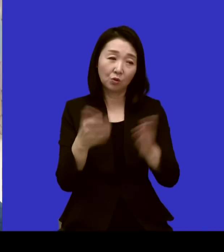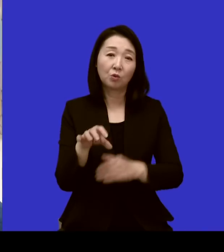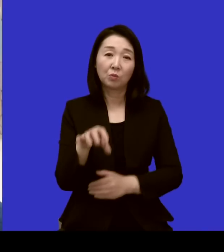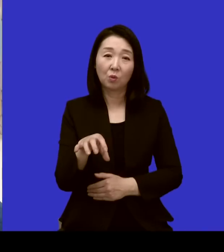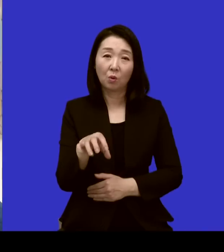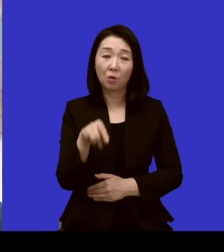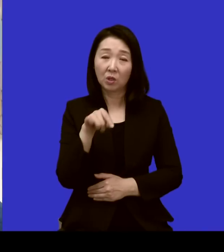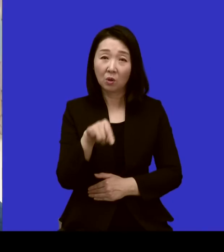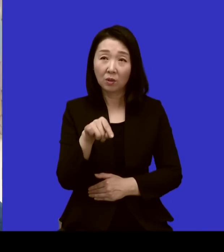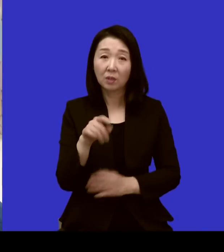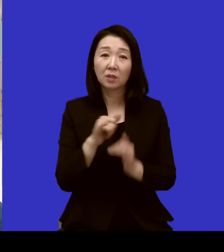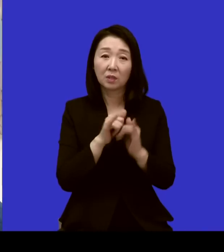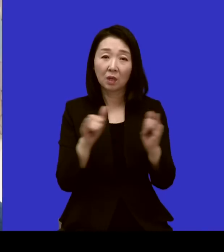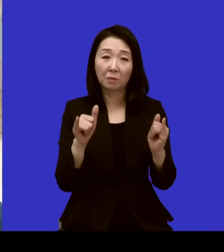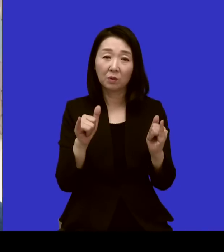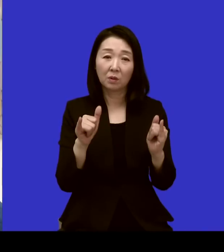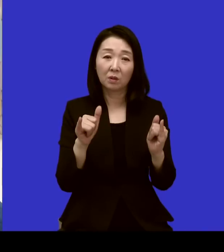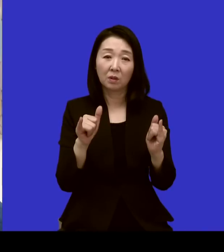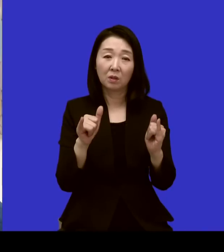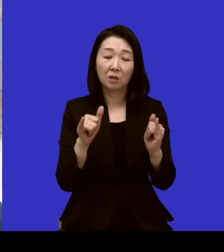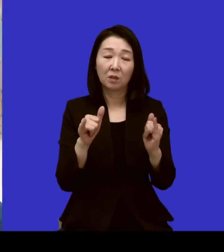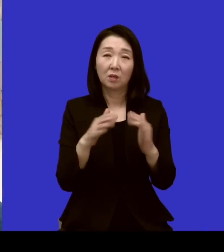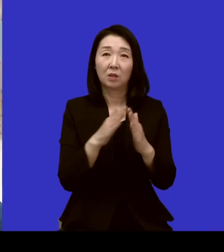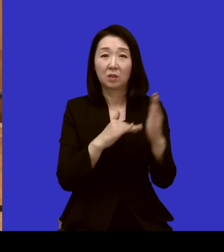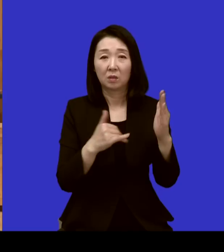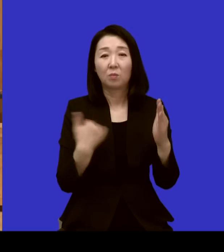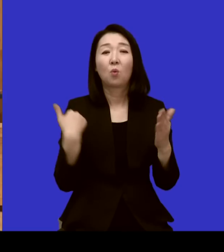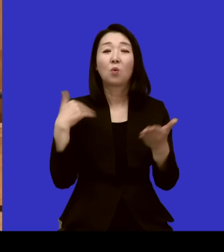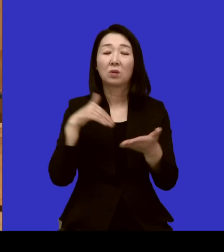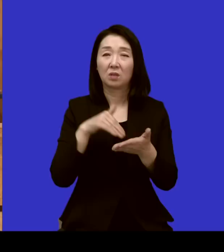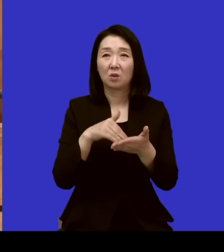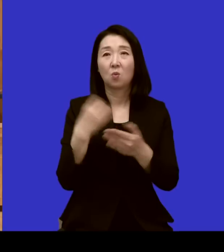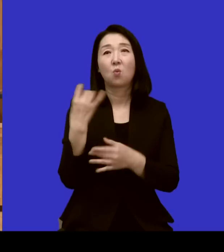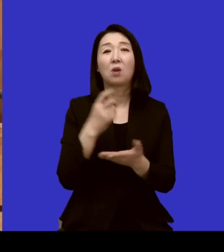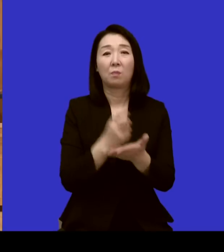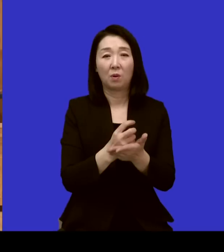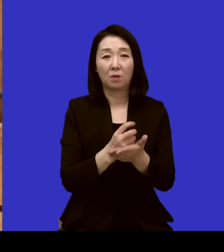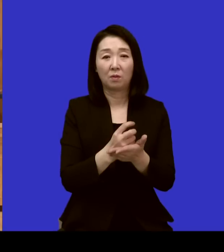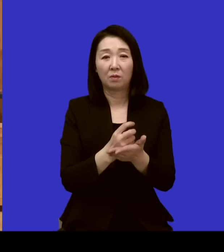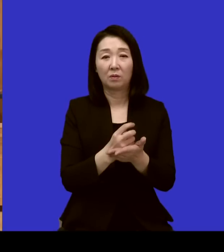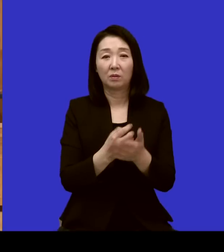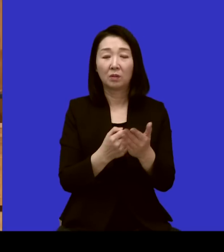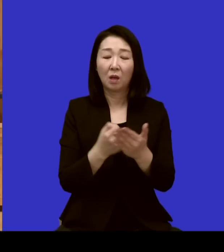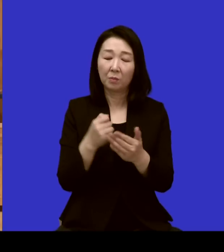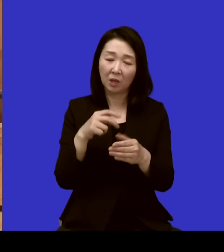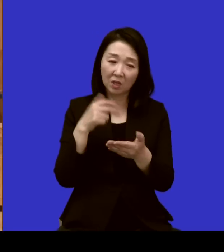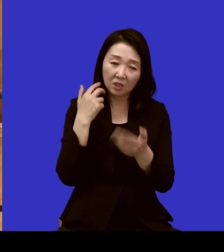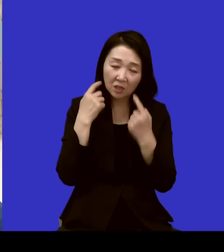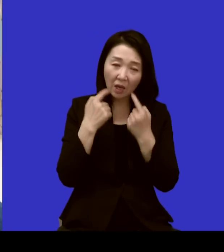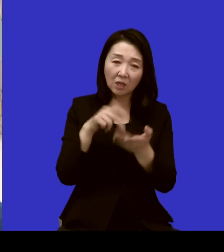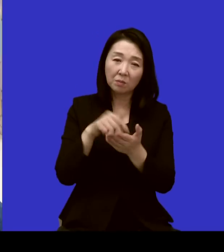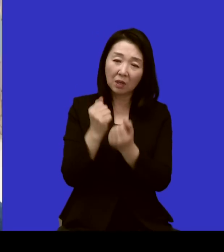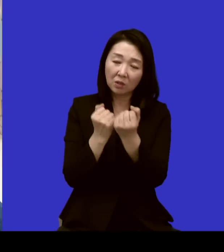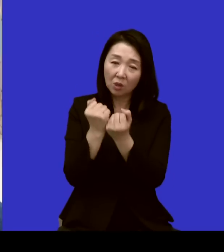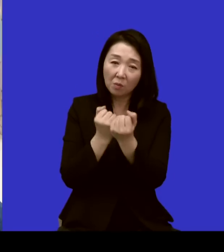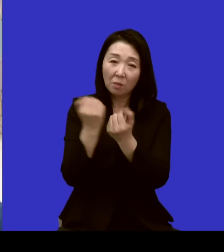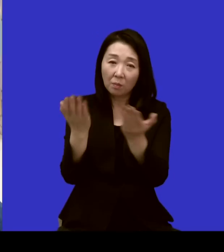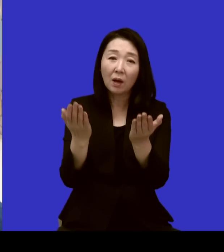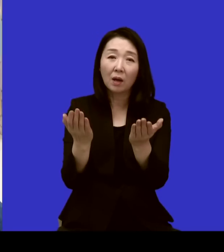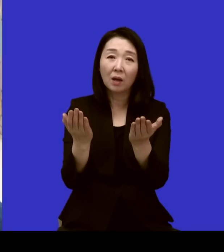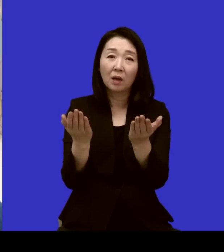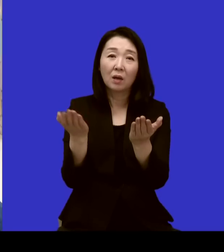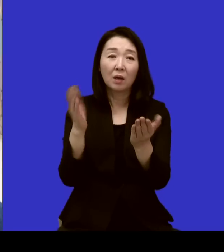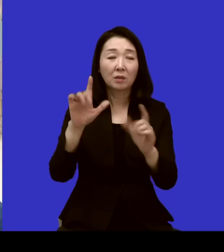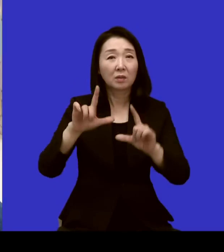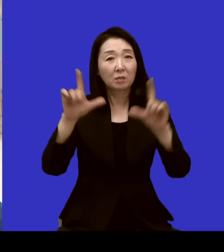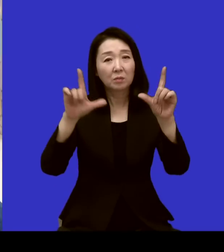쉼터나 이곳에 있는 분들은 이제 가정 복귀가 원칙이기 때문에. 근데 아무리 사정을 말씀드려도 이제 그런 부분들이